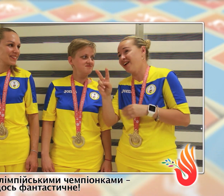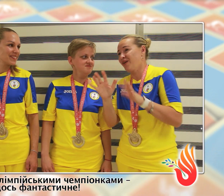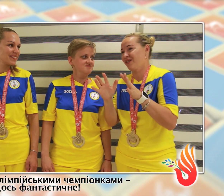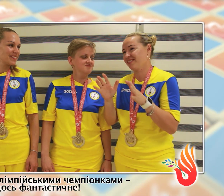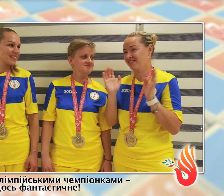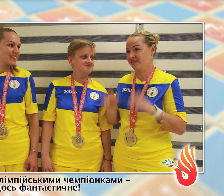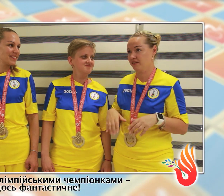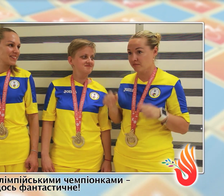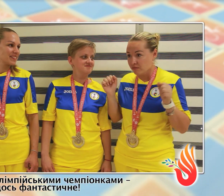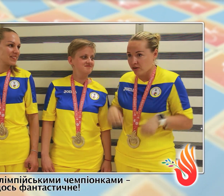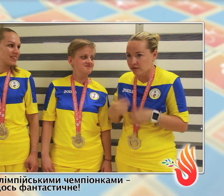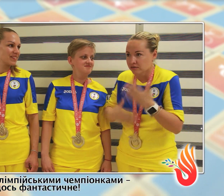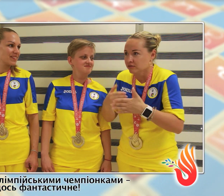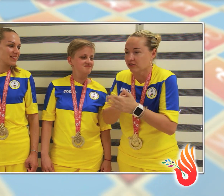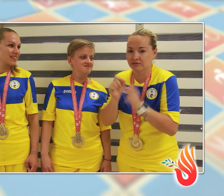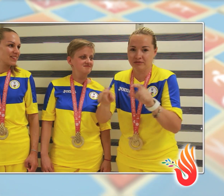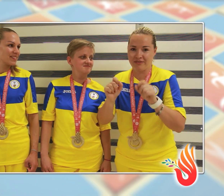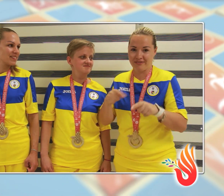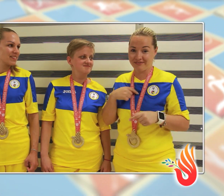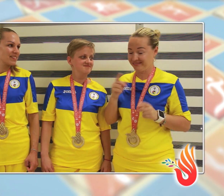це взагалі щось фантастичне.